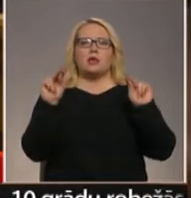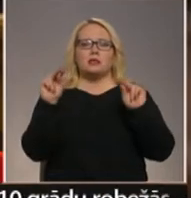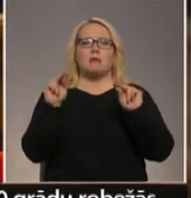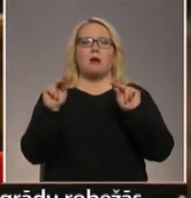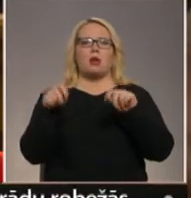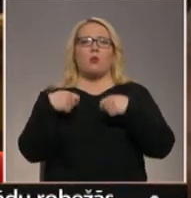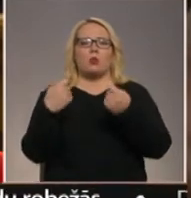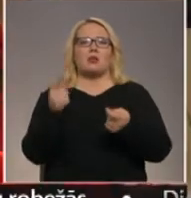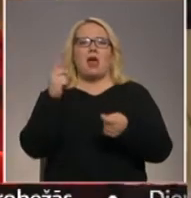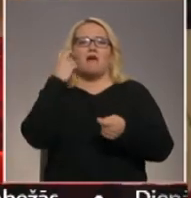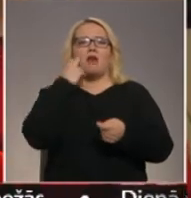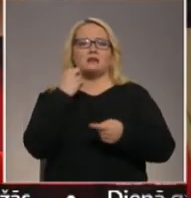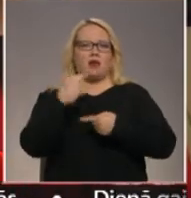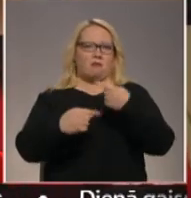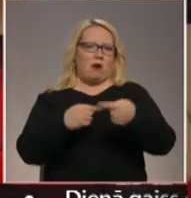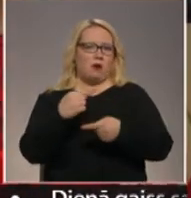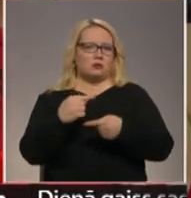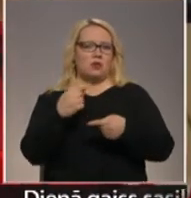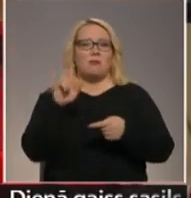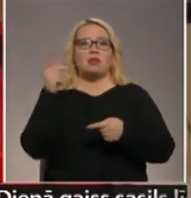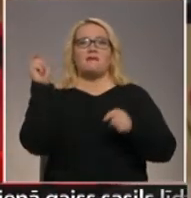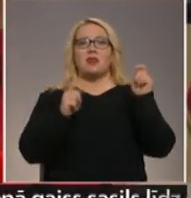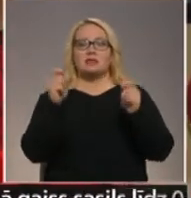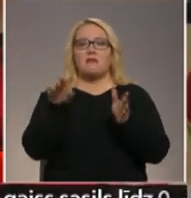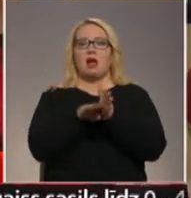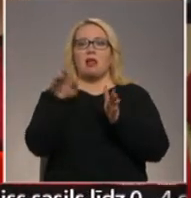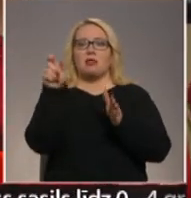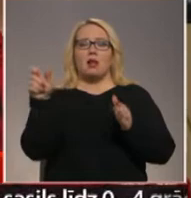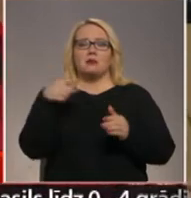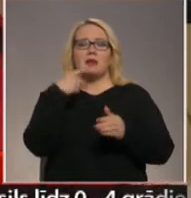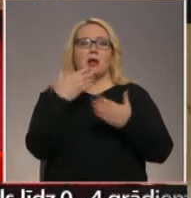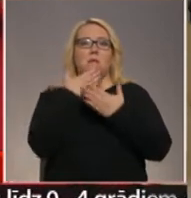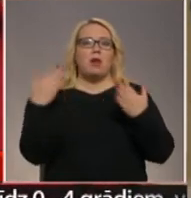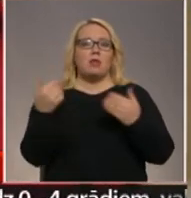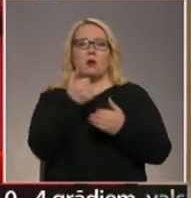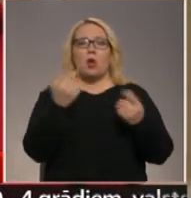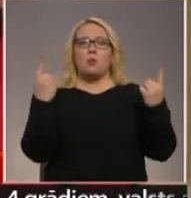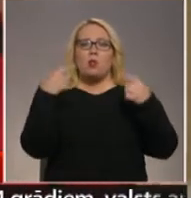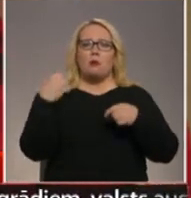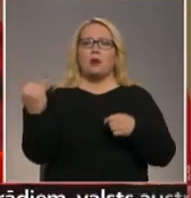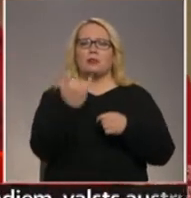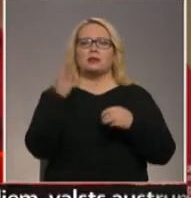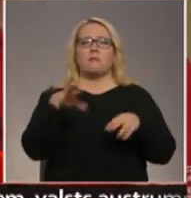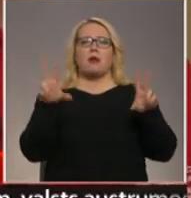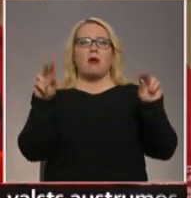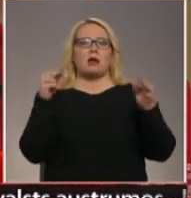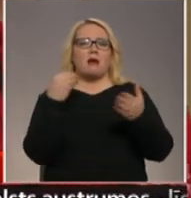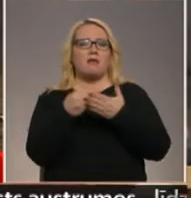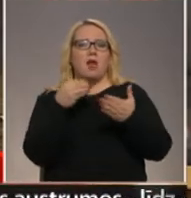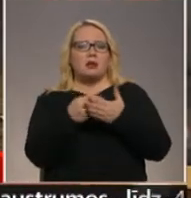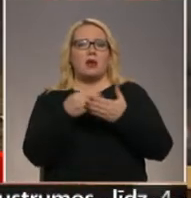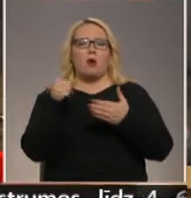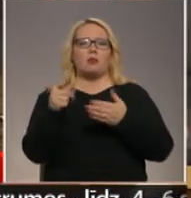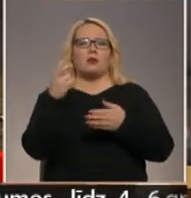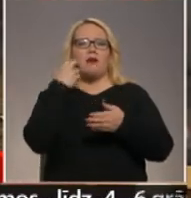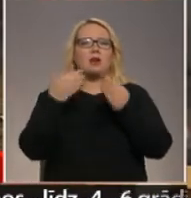tikai vecākā paaudze. Festivāla dalībnieki norāda, ka tieši pēdējo gadu laikā interese par garīgām vērtībām, sausenču saknēm